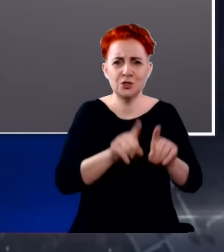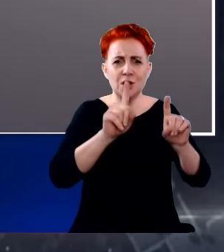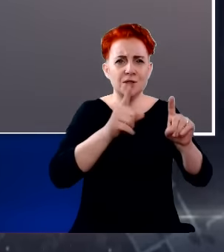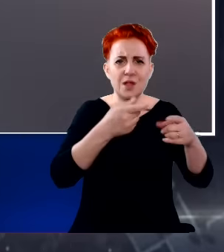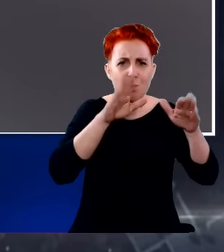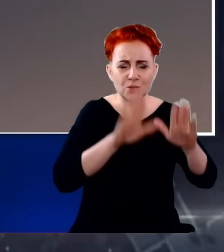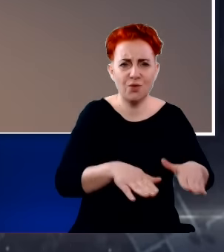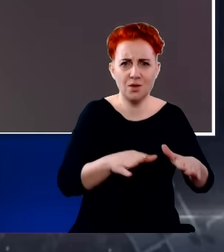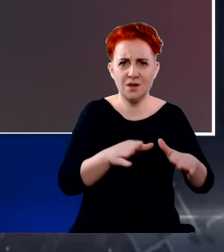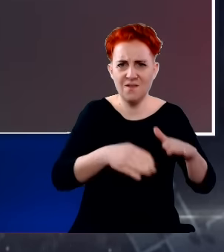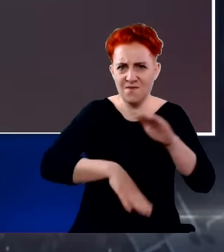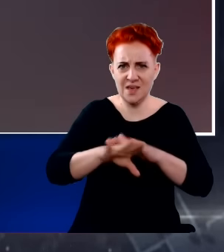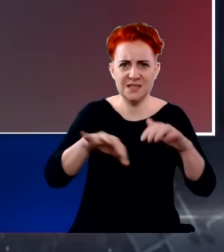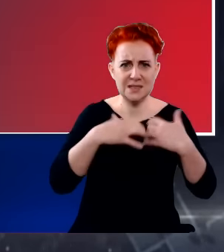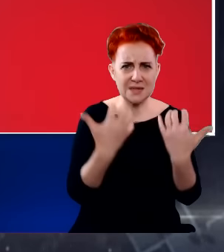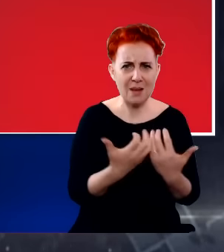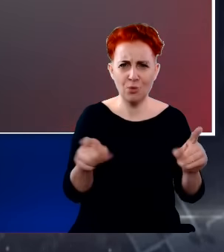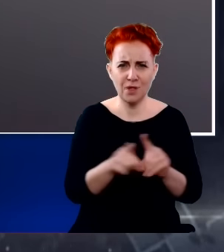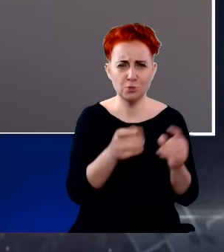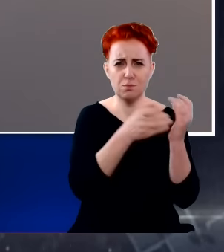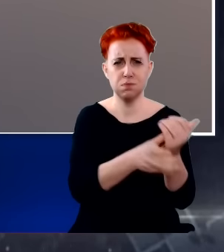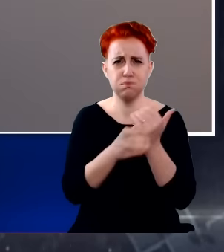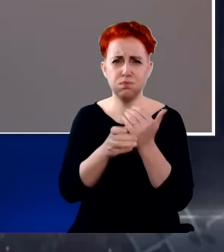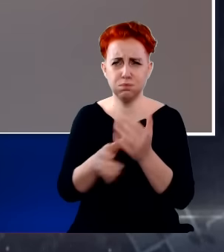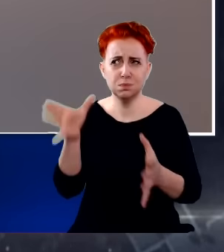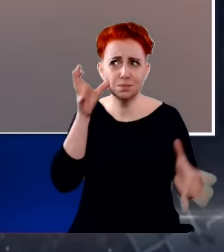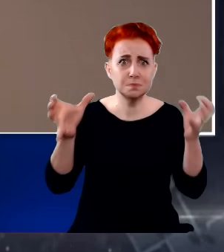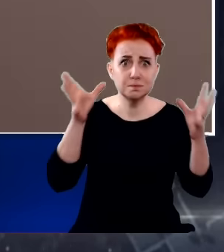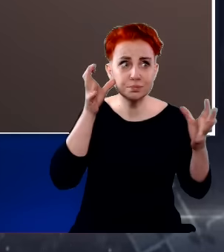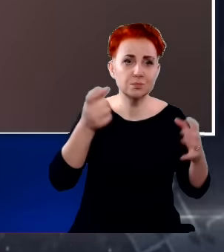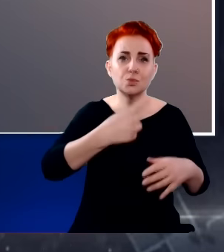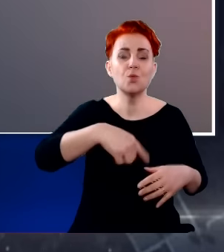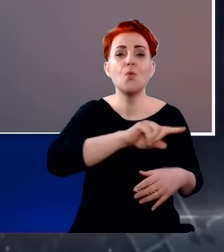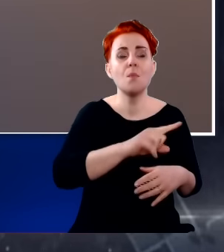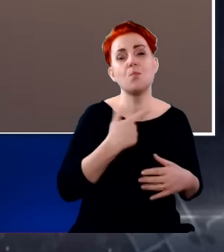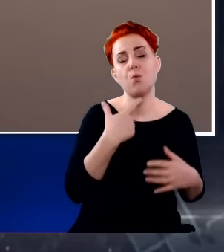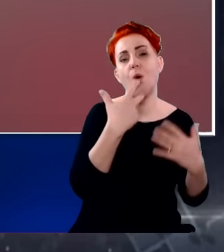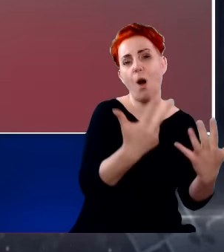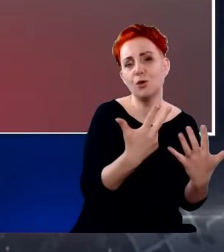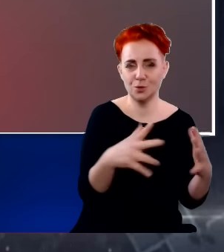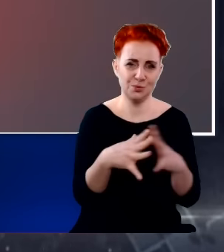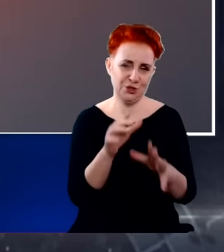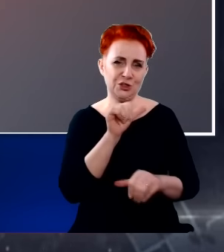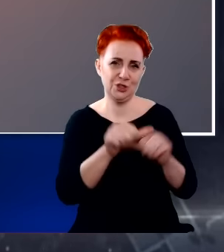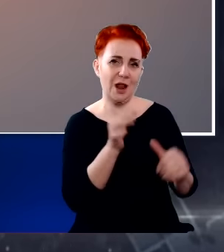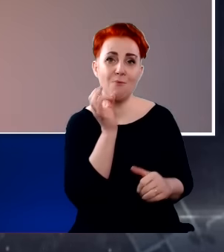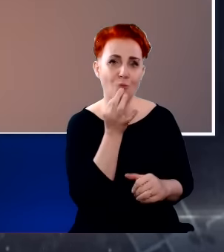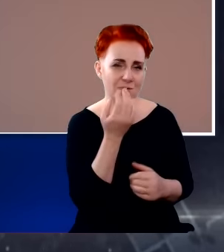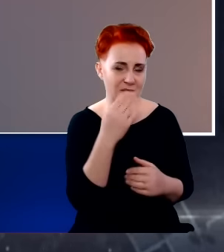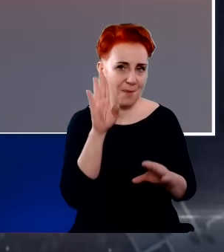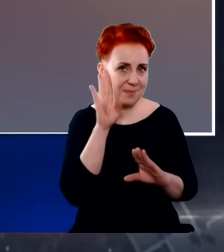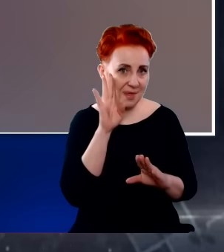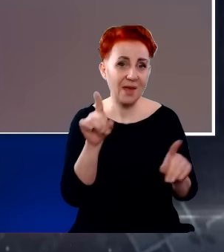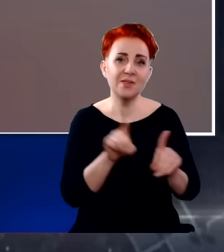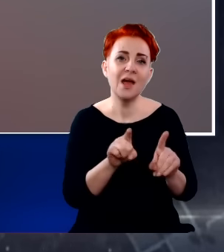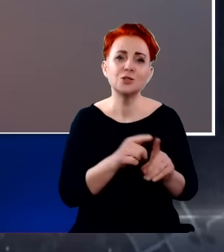kiedy te wulgaryzmy słyszeliśmy na każdym kroku w Sejmie, oni wtedy mieli po 8-10 lat. Kompletnie tego nie pamiętają. Kiedy obrażano